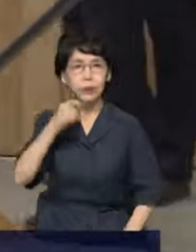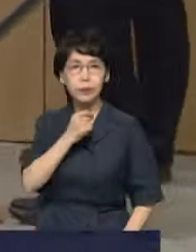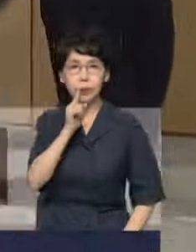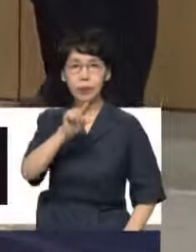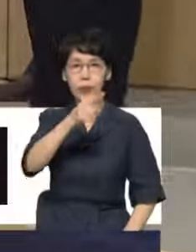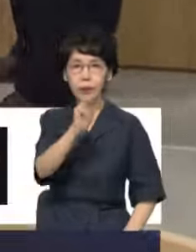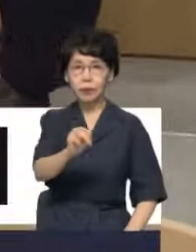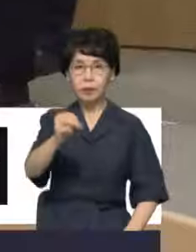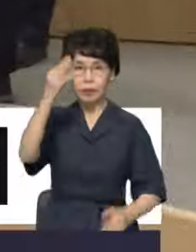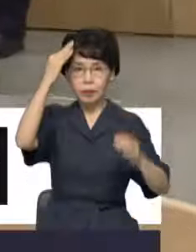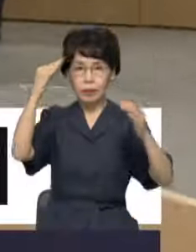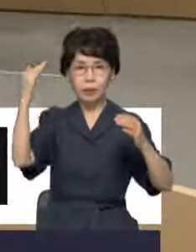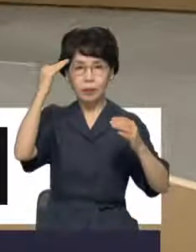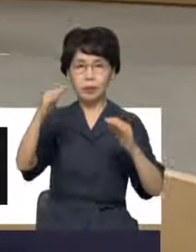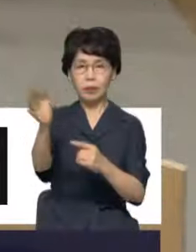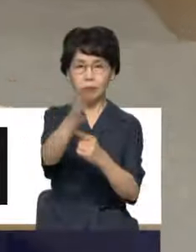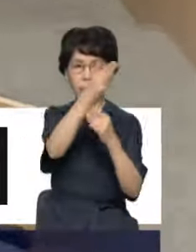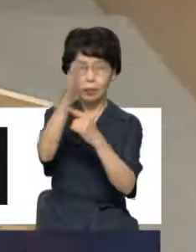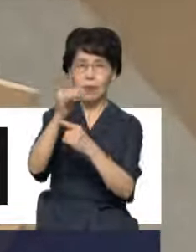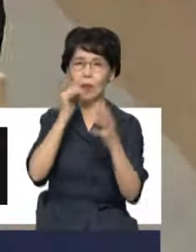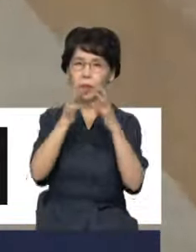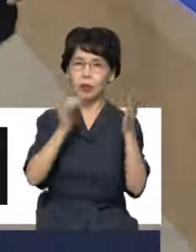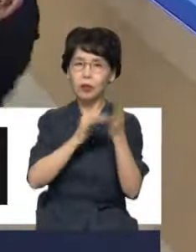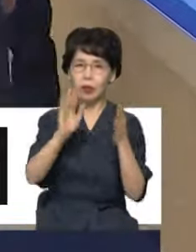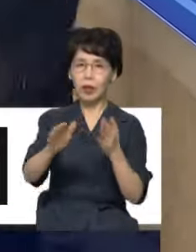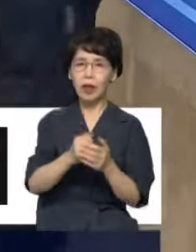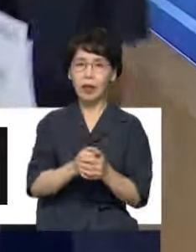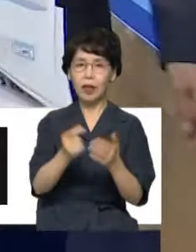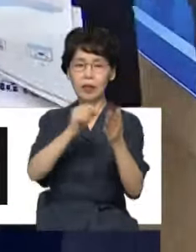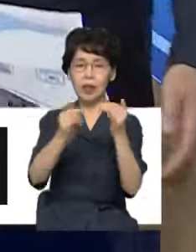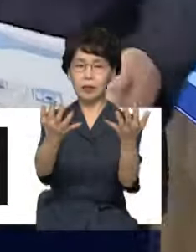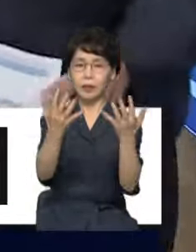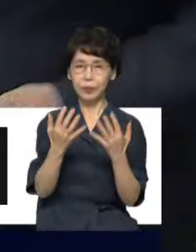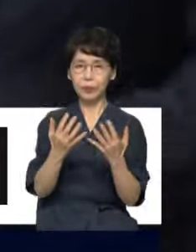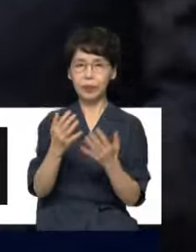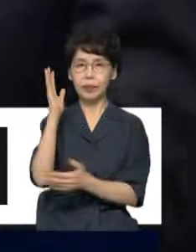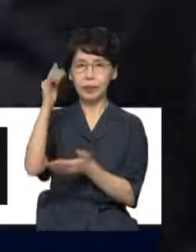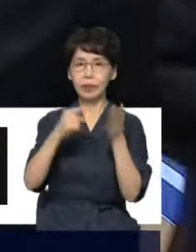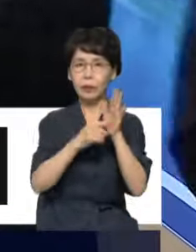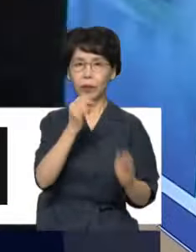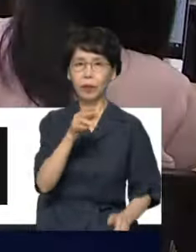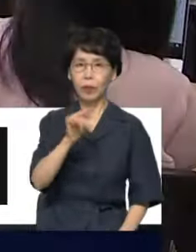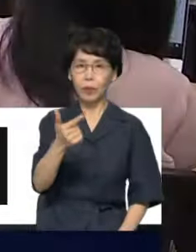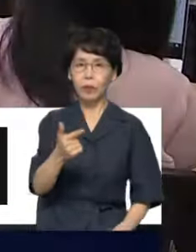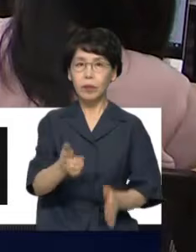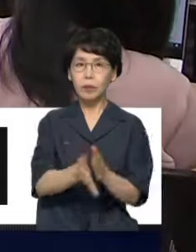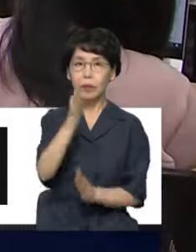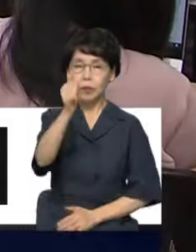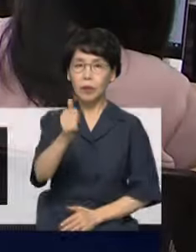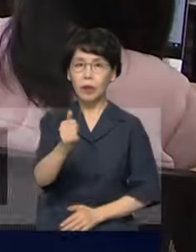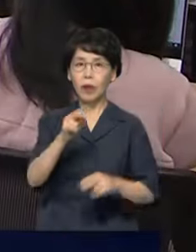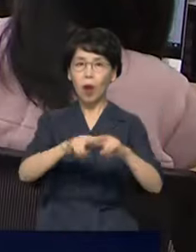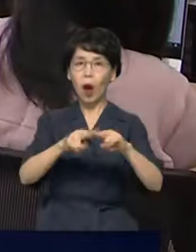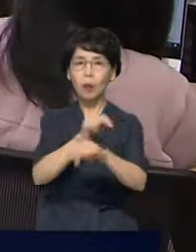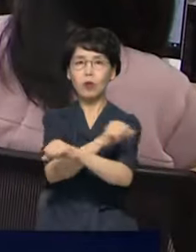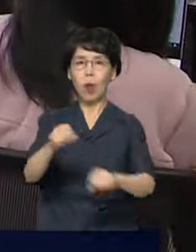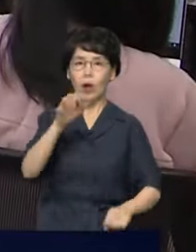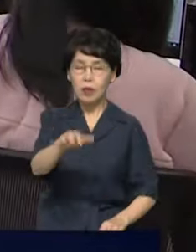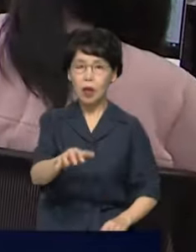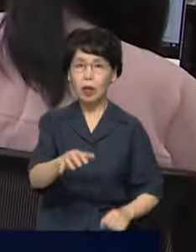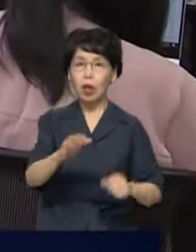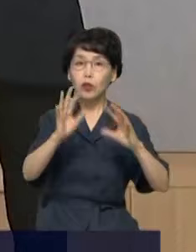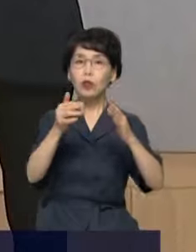100m 태극기 논란 이후 기자간담회를 연 오세훈 시장. 광화문 광장에 국가 상징 공간을 조성하는 의도부터 공들여